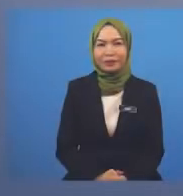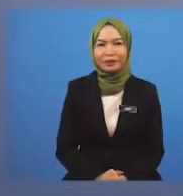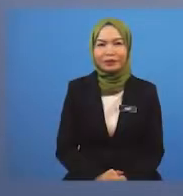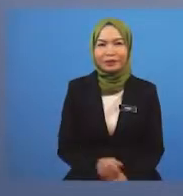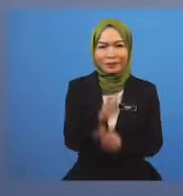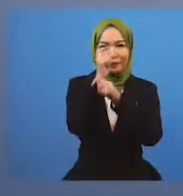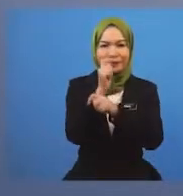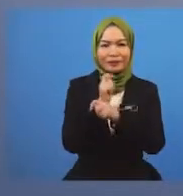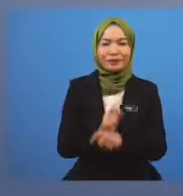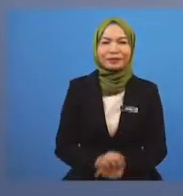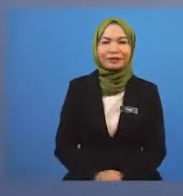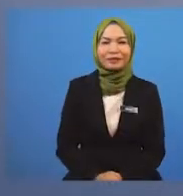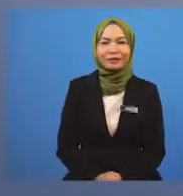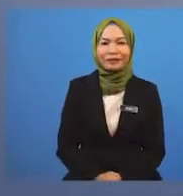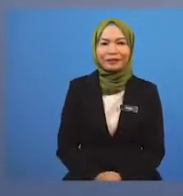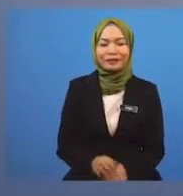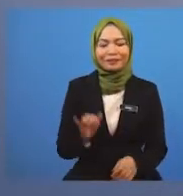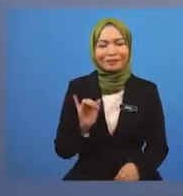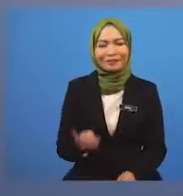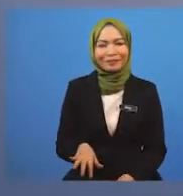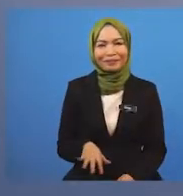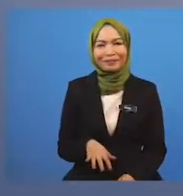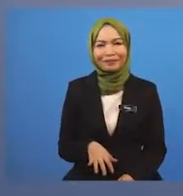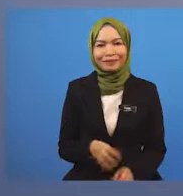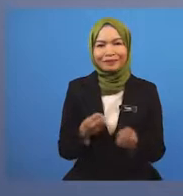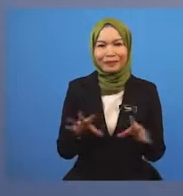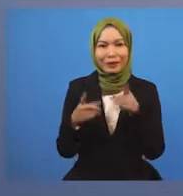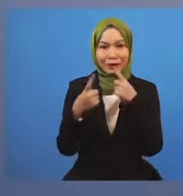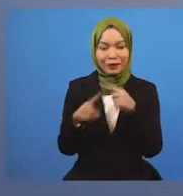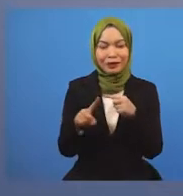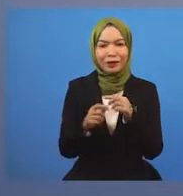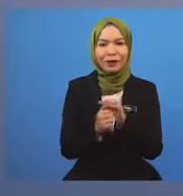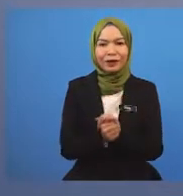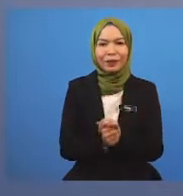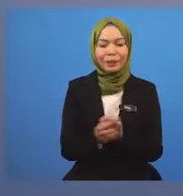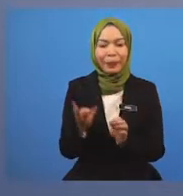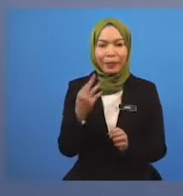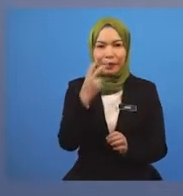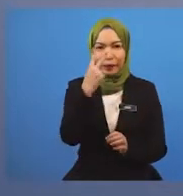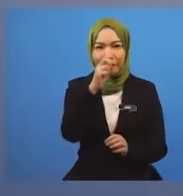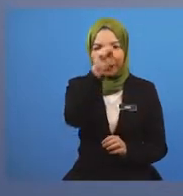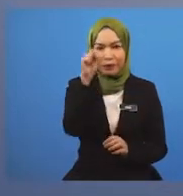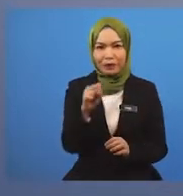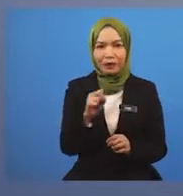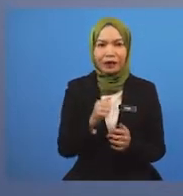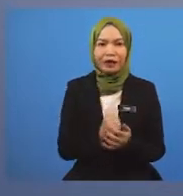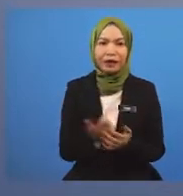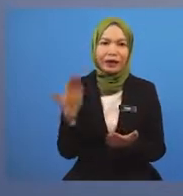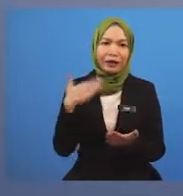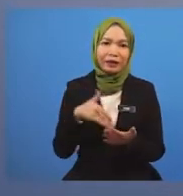Tahniah kepada yang telah berjaya menjawab dengan tepat. Mari kita lihat soalan seterusnya.